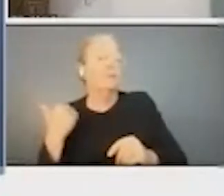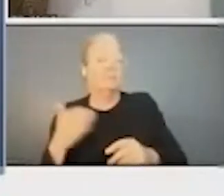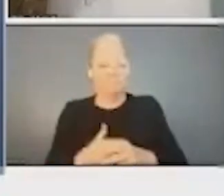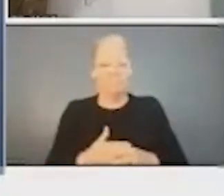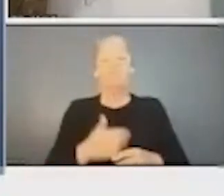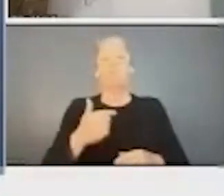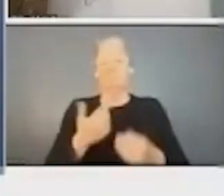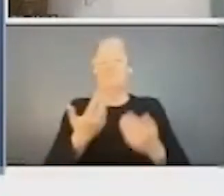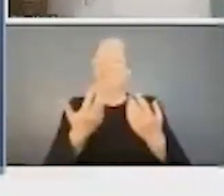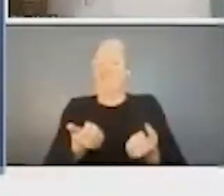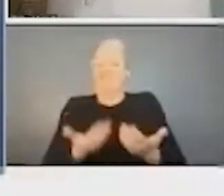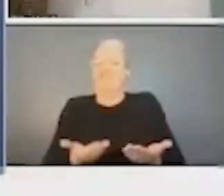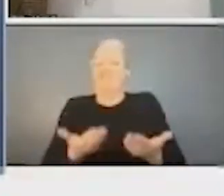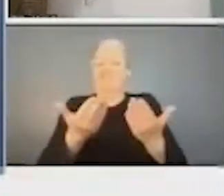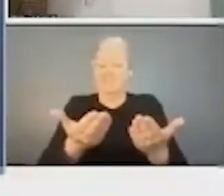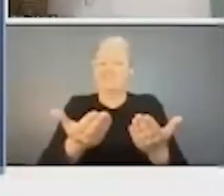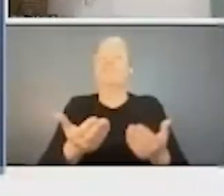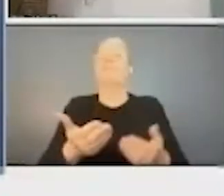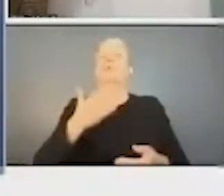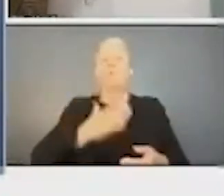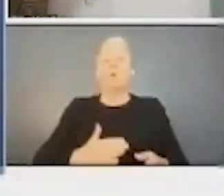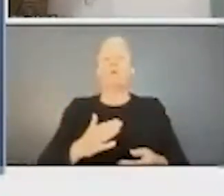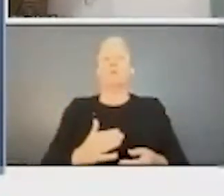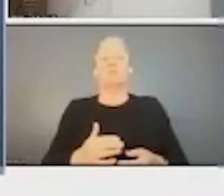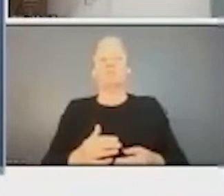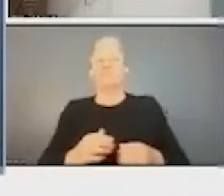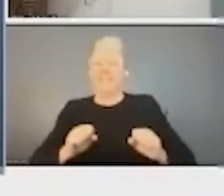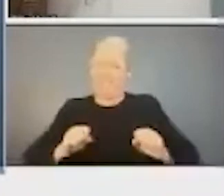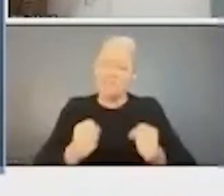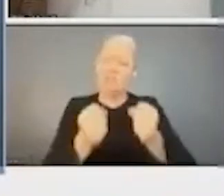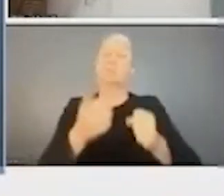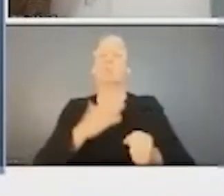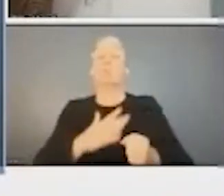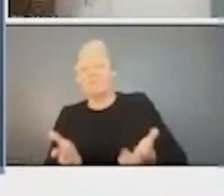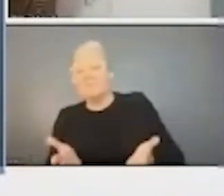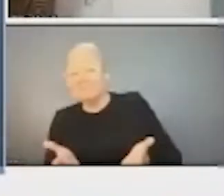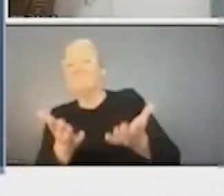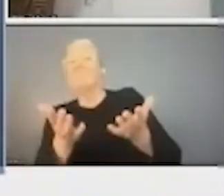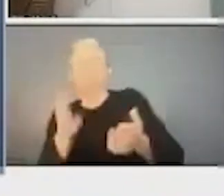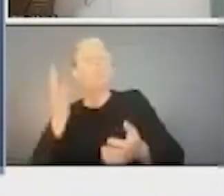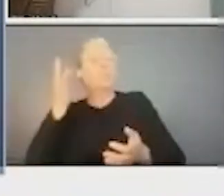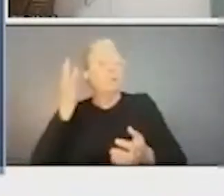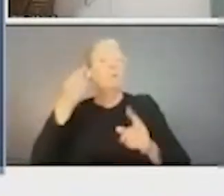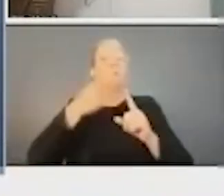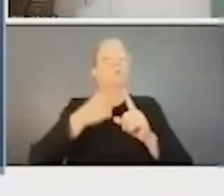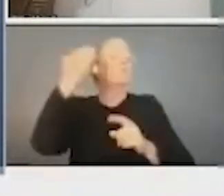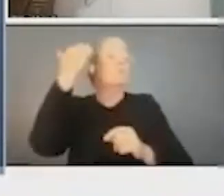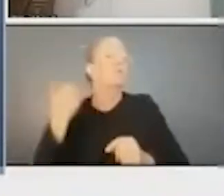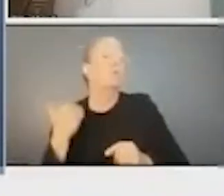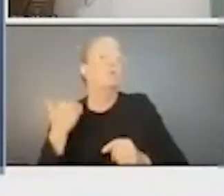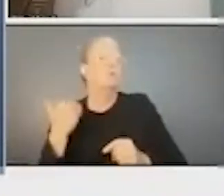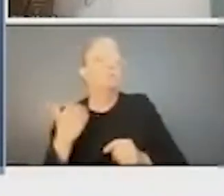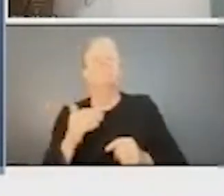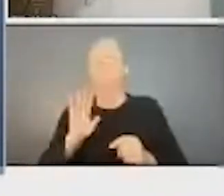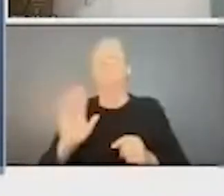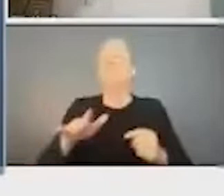أن نزود المرأة بكل ما يهمها ولمساعدتها لنرفع المستوى المرأة